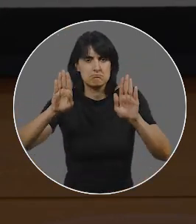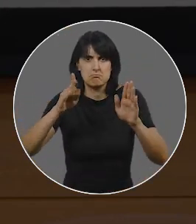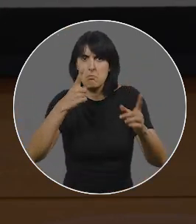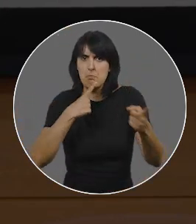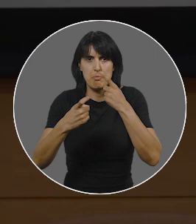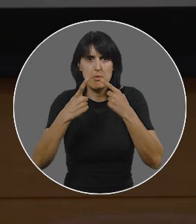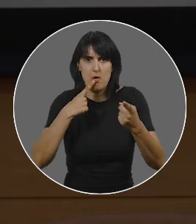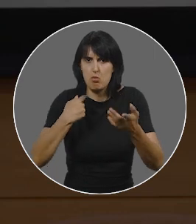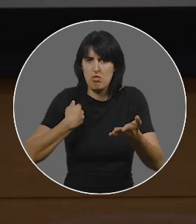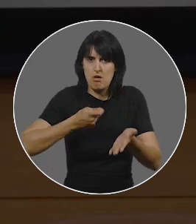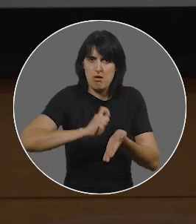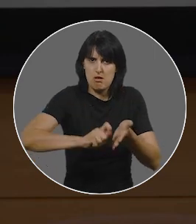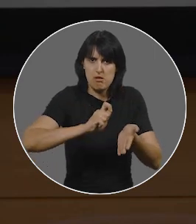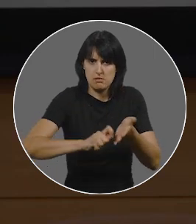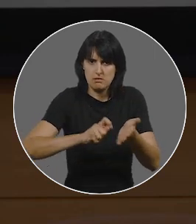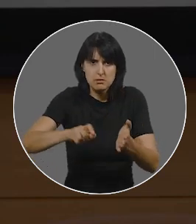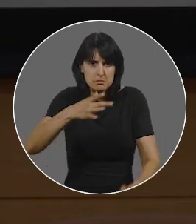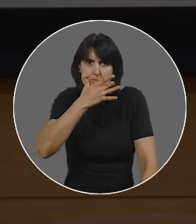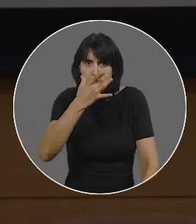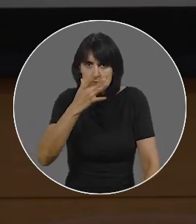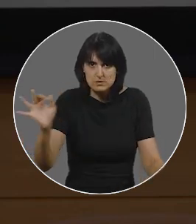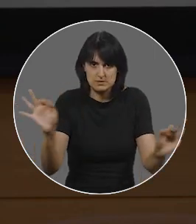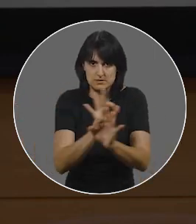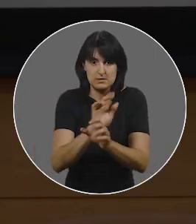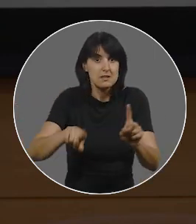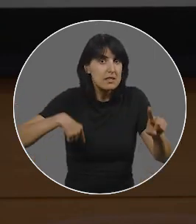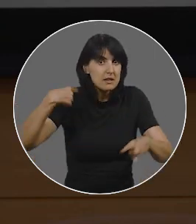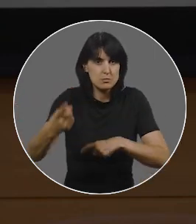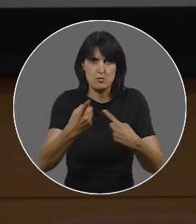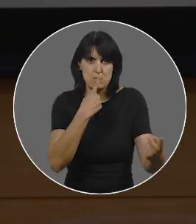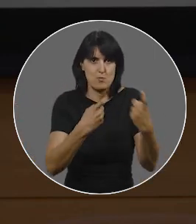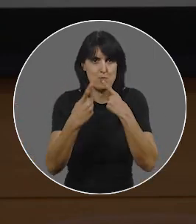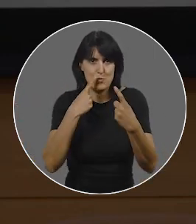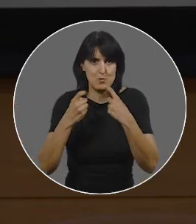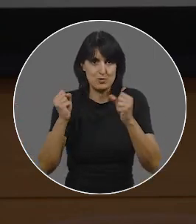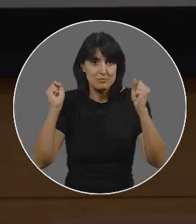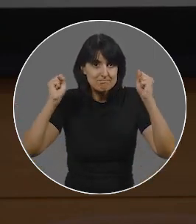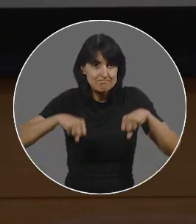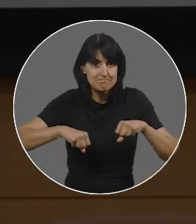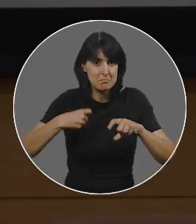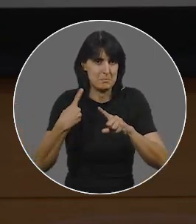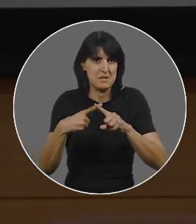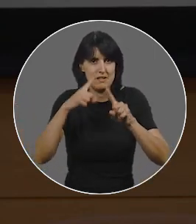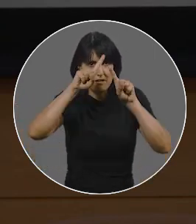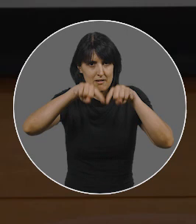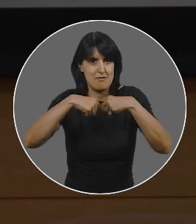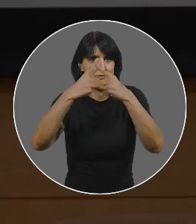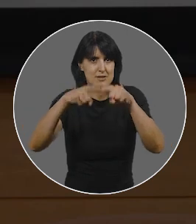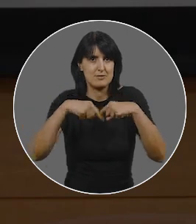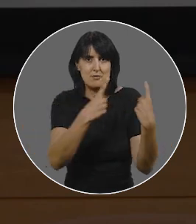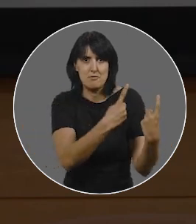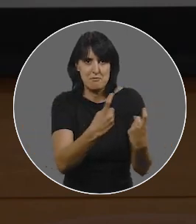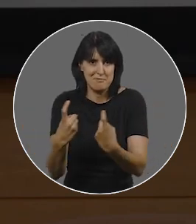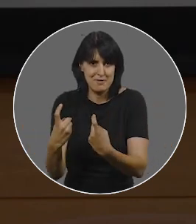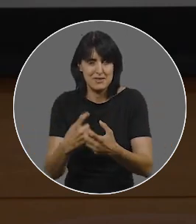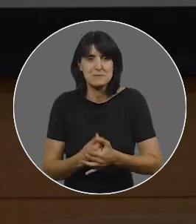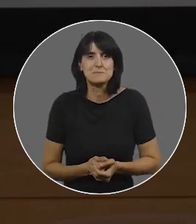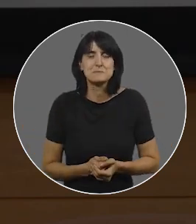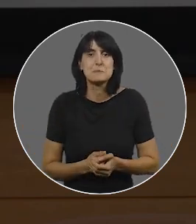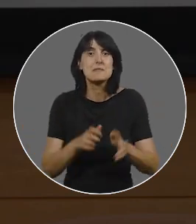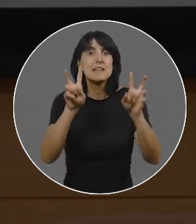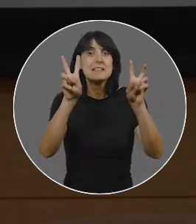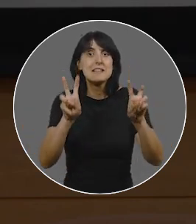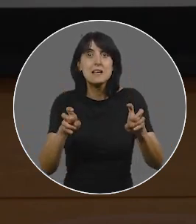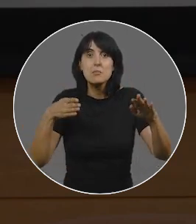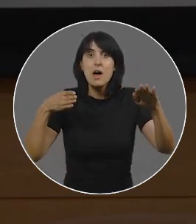talleu, que les anotem i després obrim un petit torn de preguntes i hem de reflexionar vers el tema. Jo